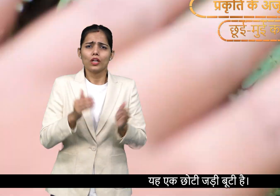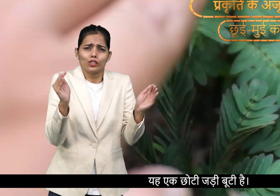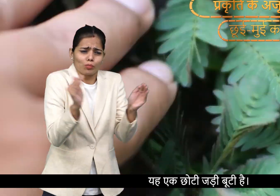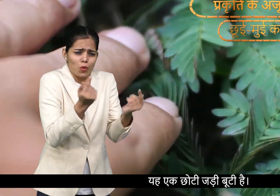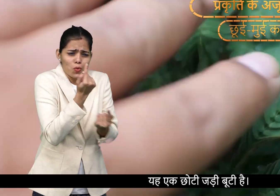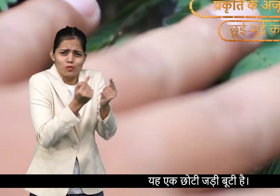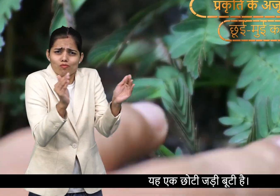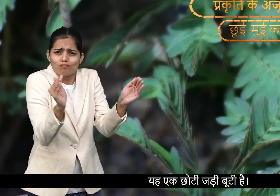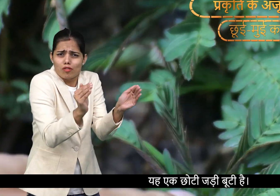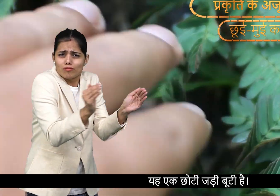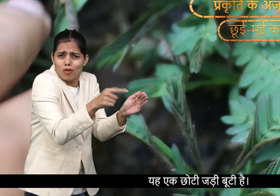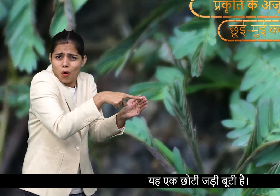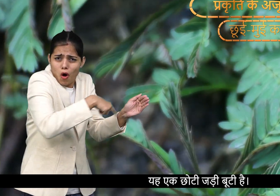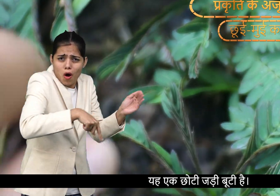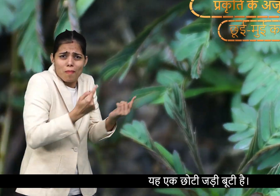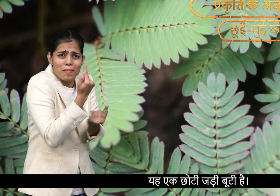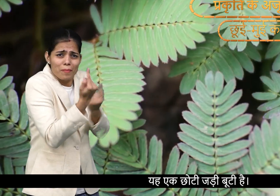ये एक छोटी जड़ी बूटी है।